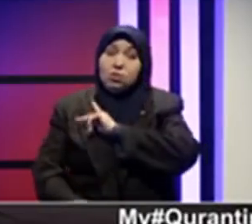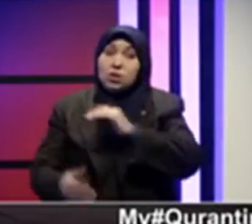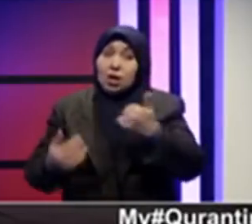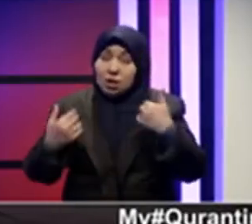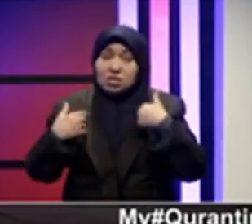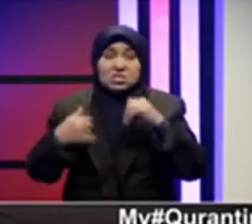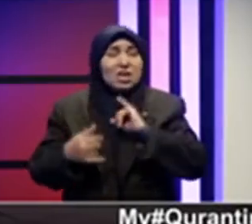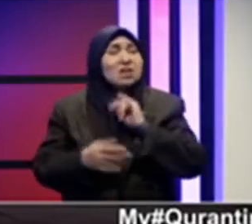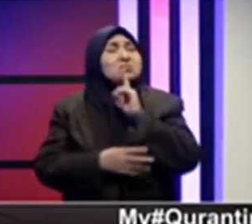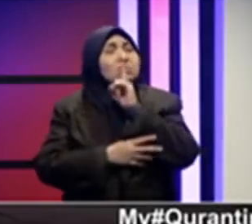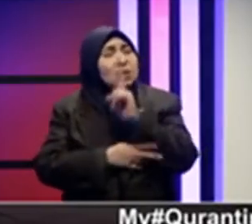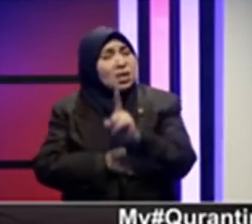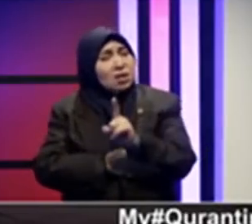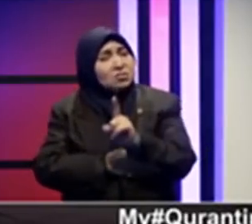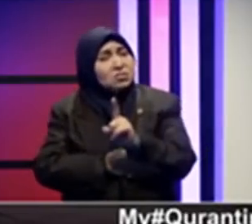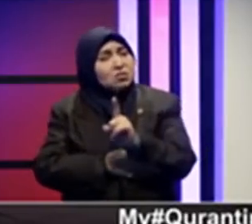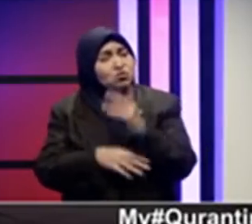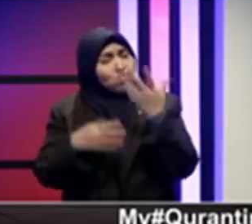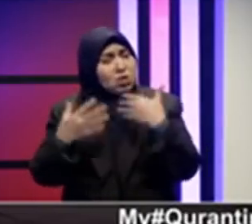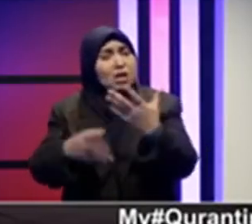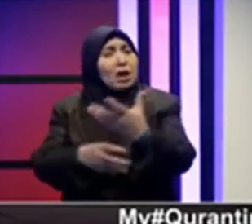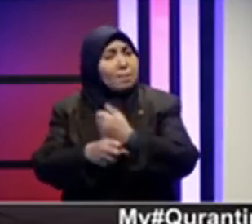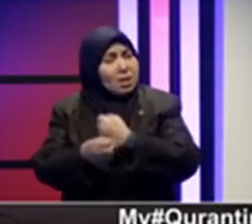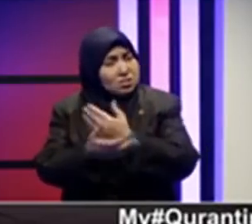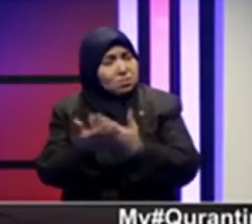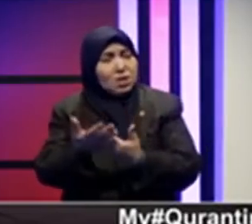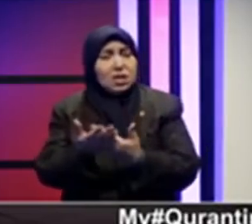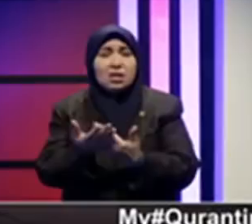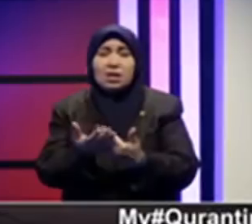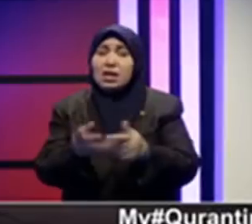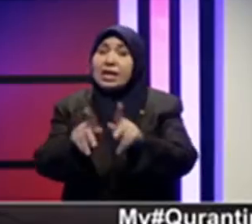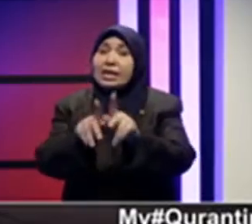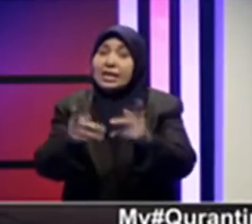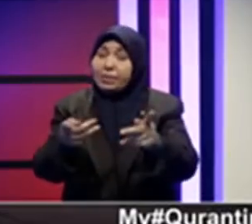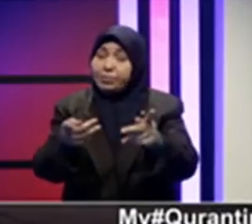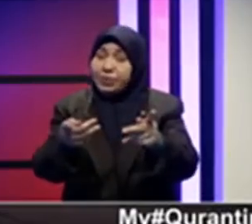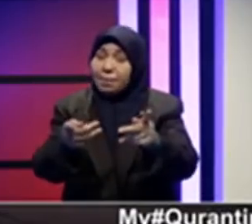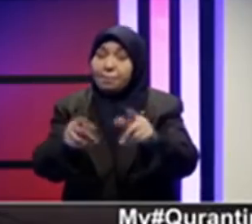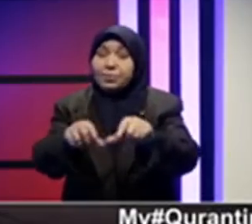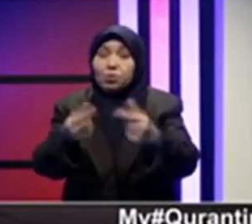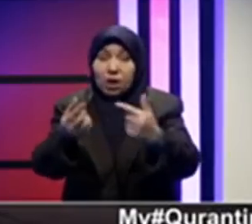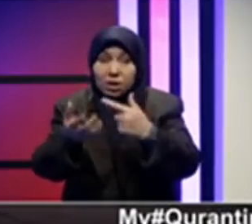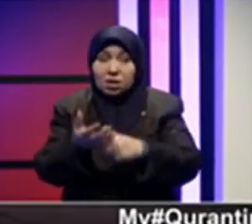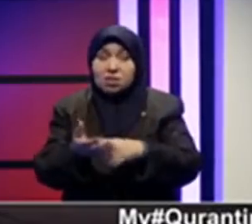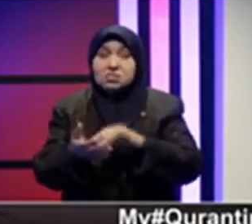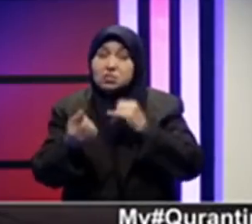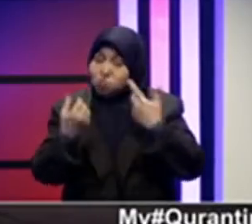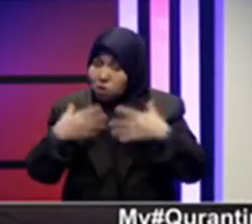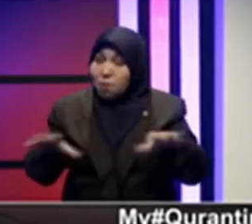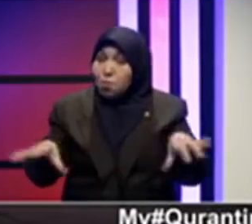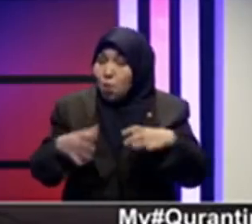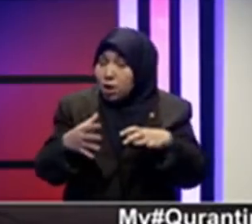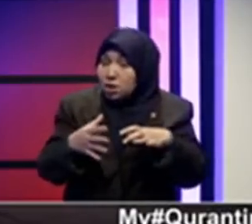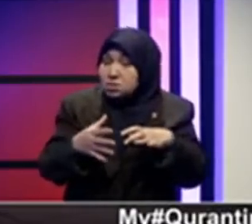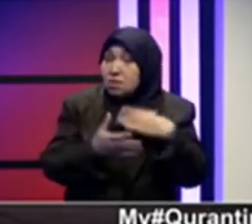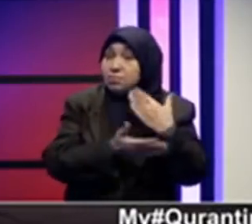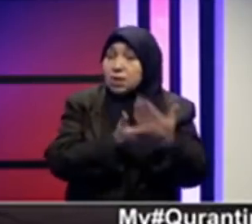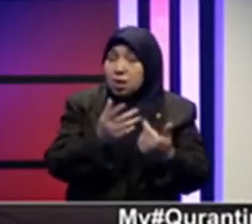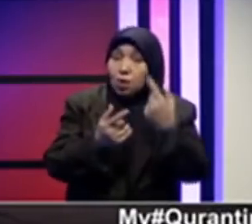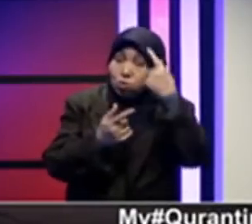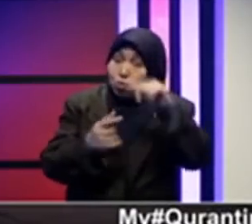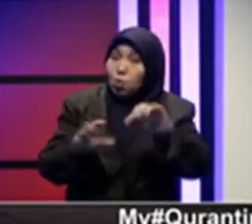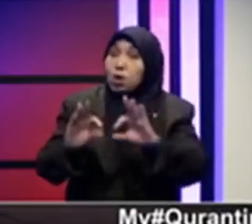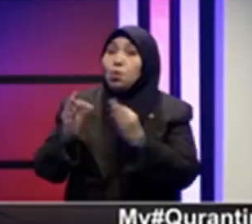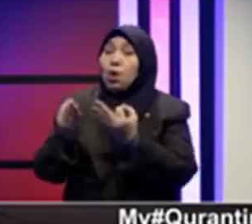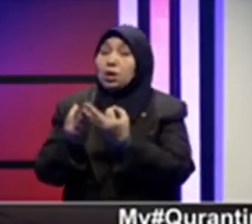ni sebenarnya dah dapat sesuatu daripada kitab takwa ini. Saya dah buat sesuatu tak untuk organisasi ataupun keluarga saya